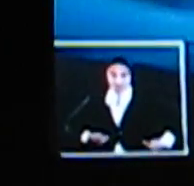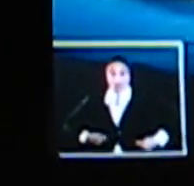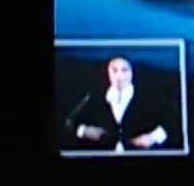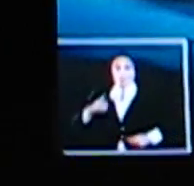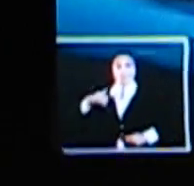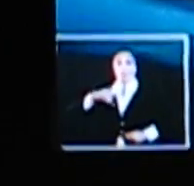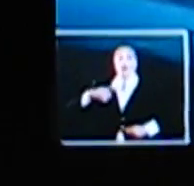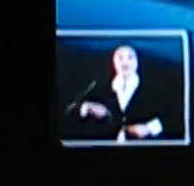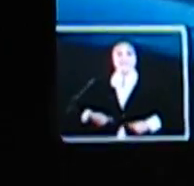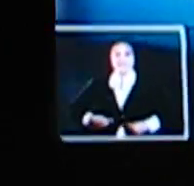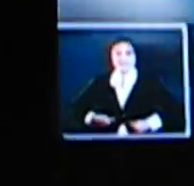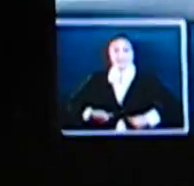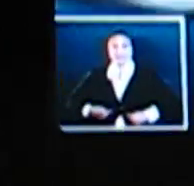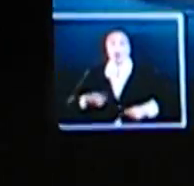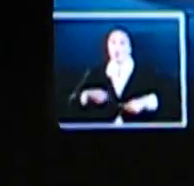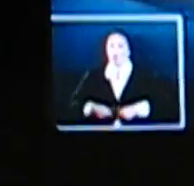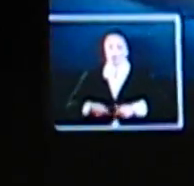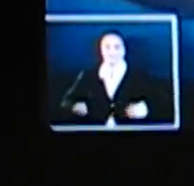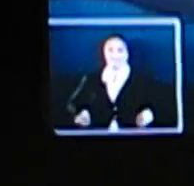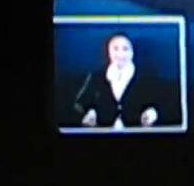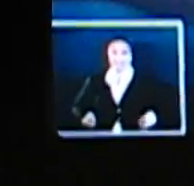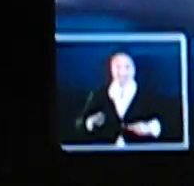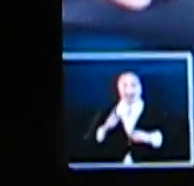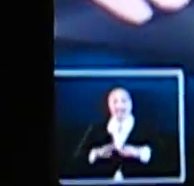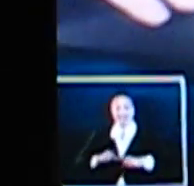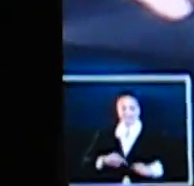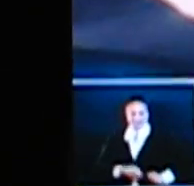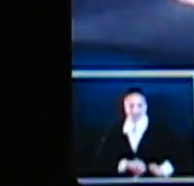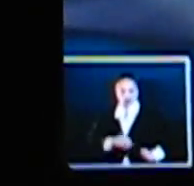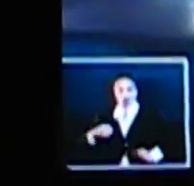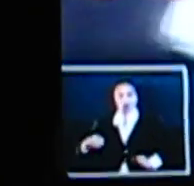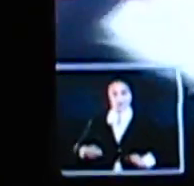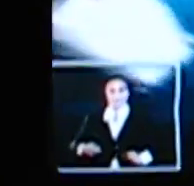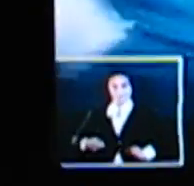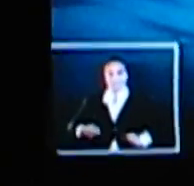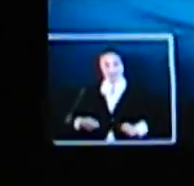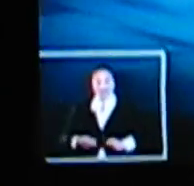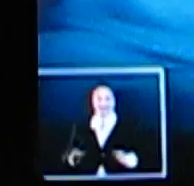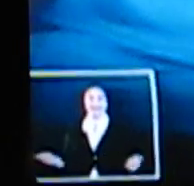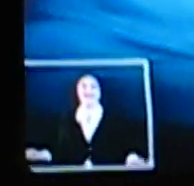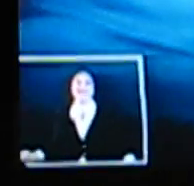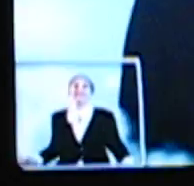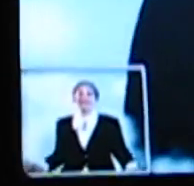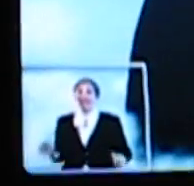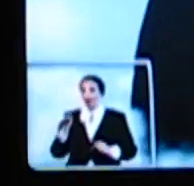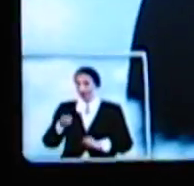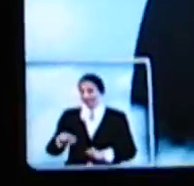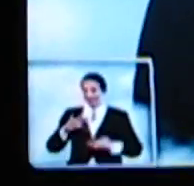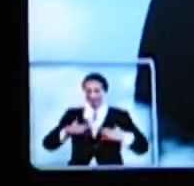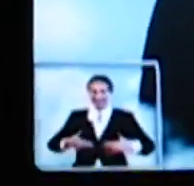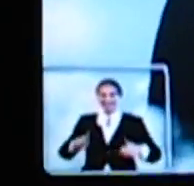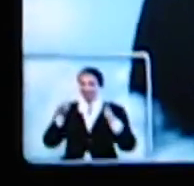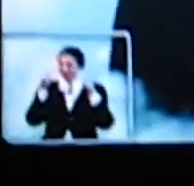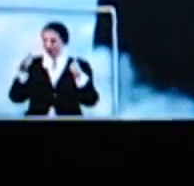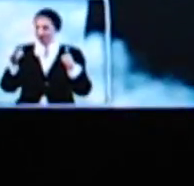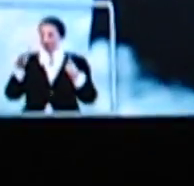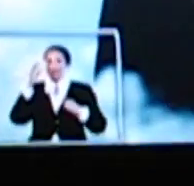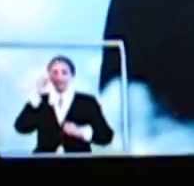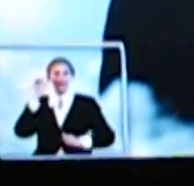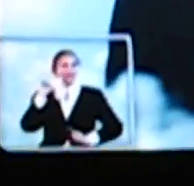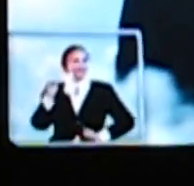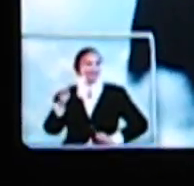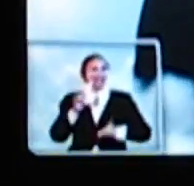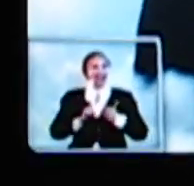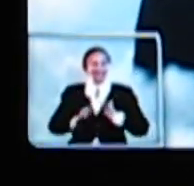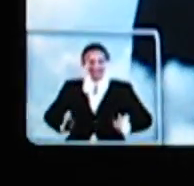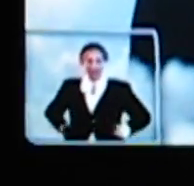طرفه حتى يضيق، ولفك الحزام يرفع الغطاء المعدني لأعلى. حرصا على سلامتكم،